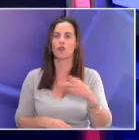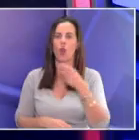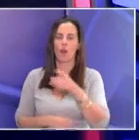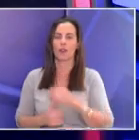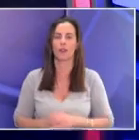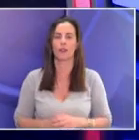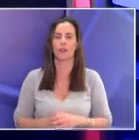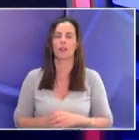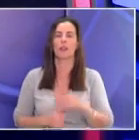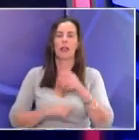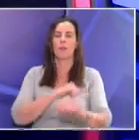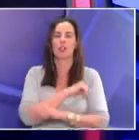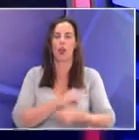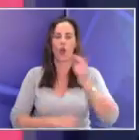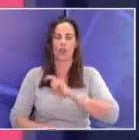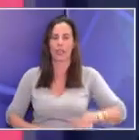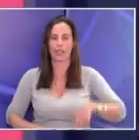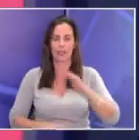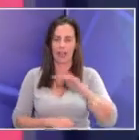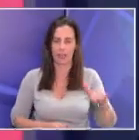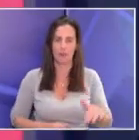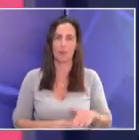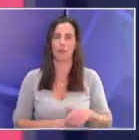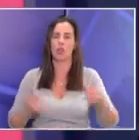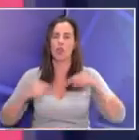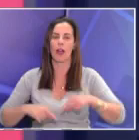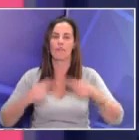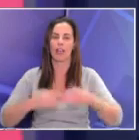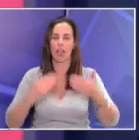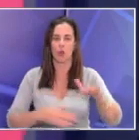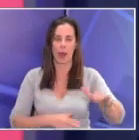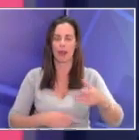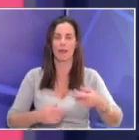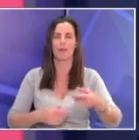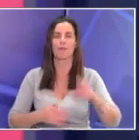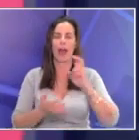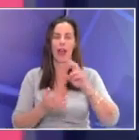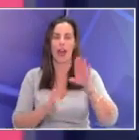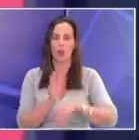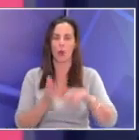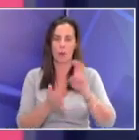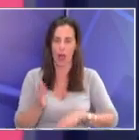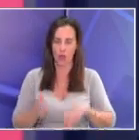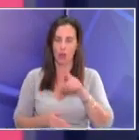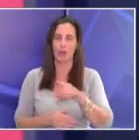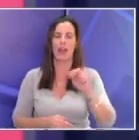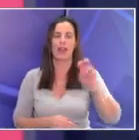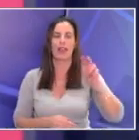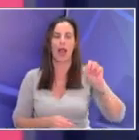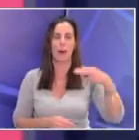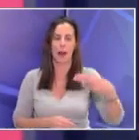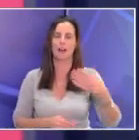תעלי ארגמן, המשנה לראשת עיריית גבעתיים, יור הוועדה לקידום הילד ויור הוועדה להנחות בארנונה, נעמה